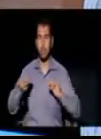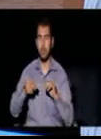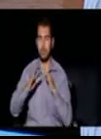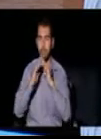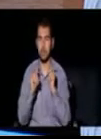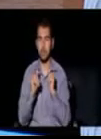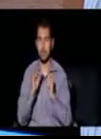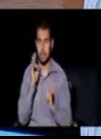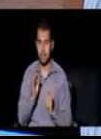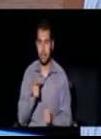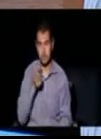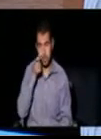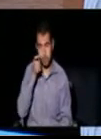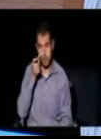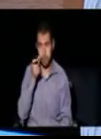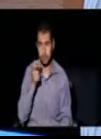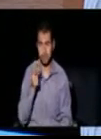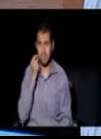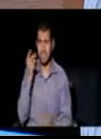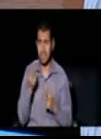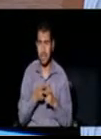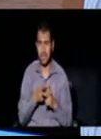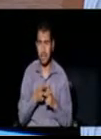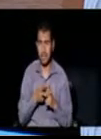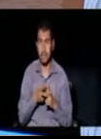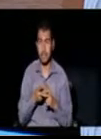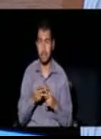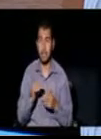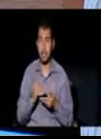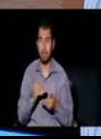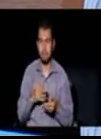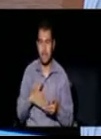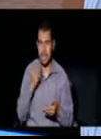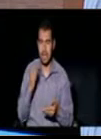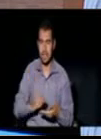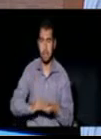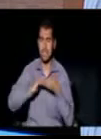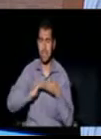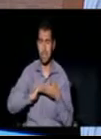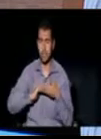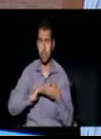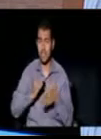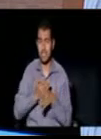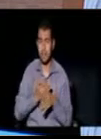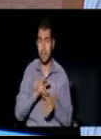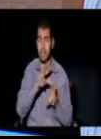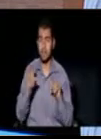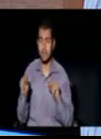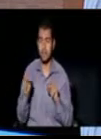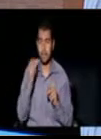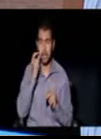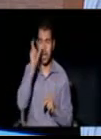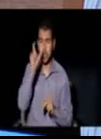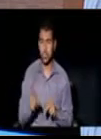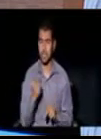قابل للزياده، وزي ما شفنا هما ناس يستحقوا كل خير ويستحقوا ان احنا نتعب عشانهم، يستحقوا ان احنا نساعد. والله